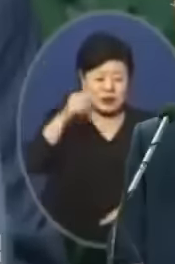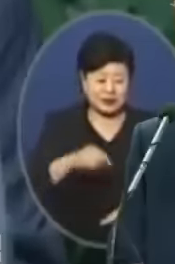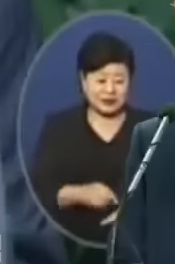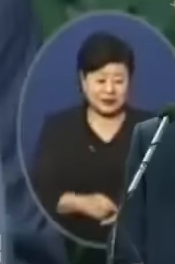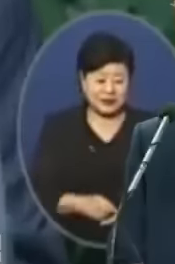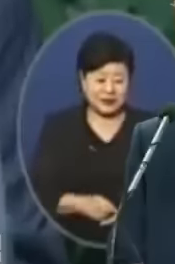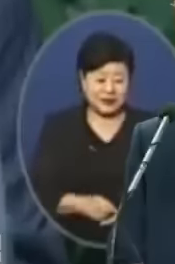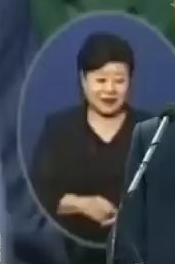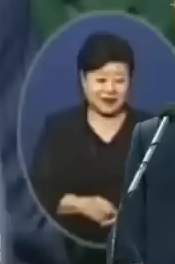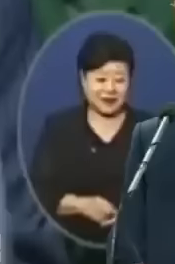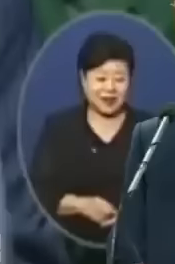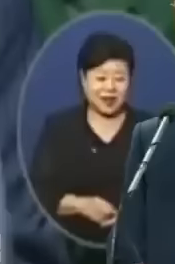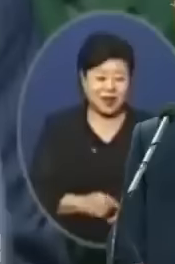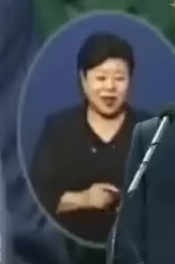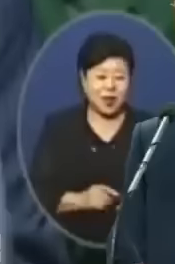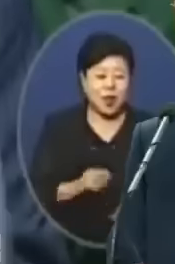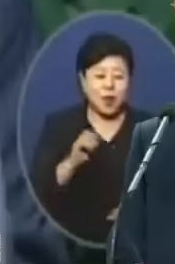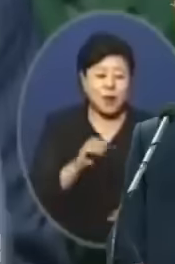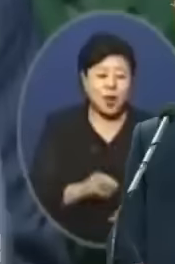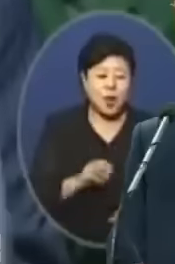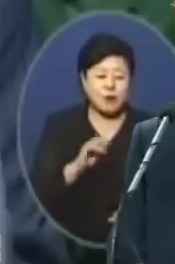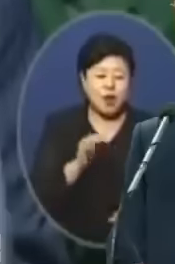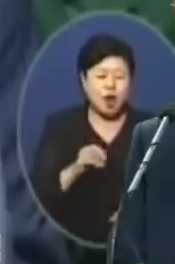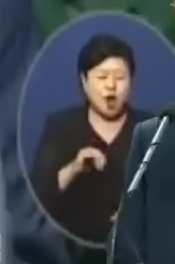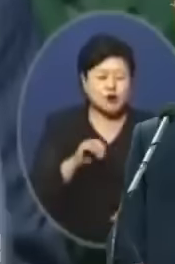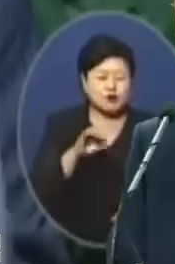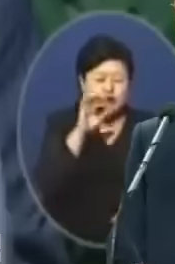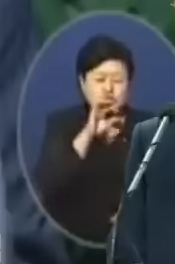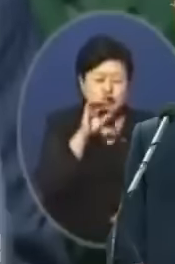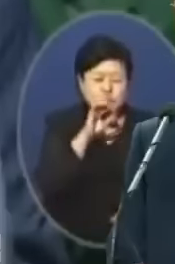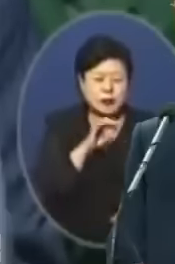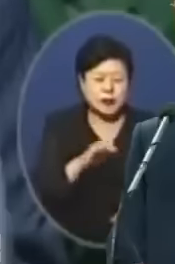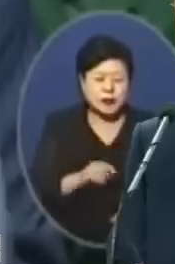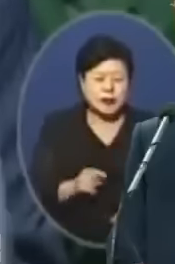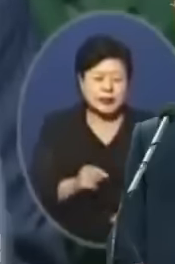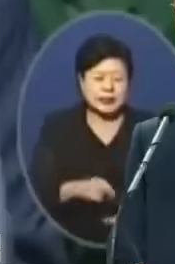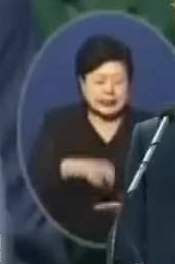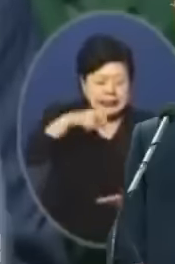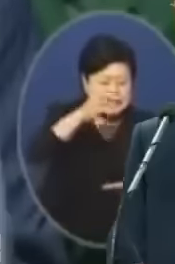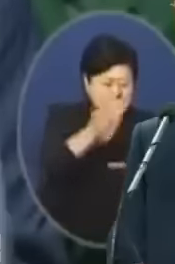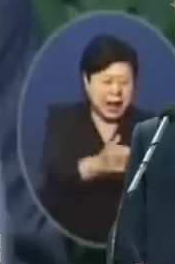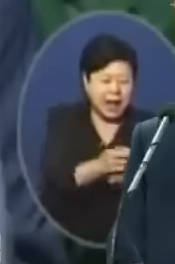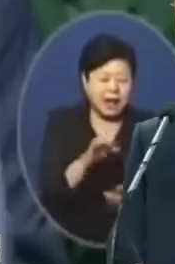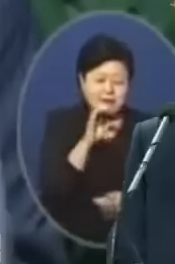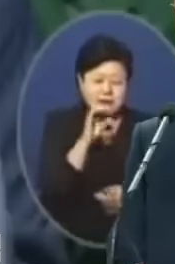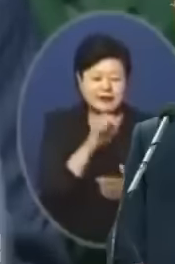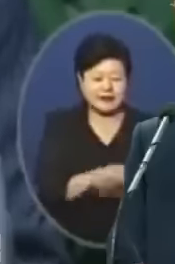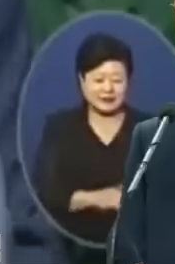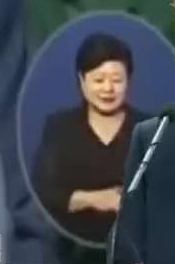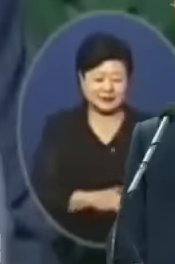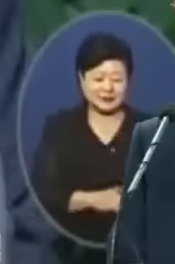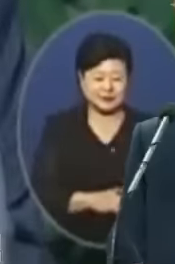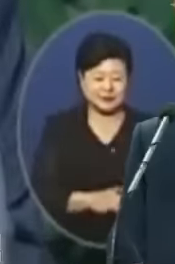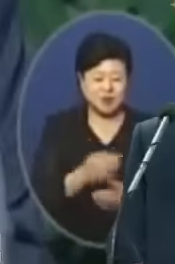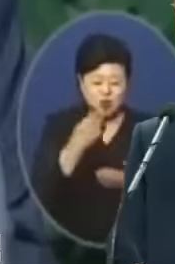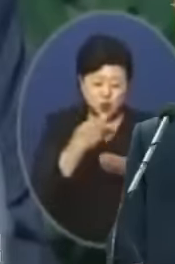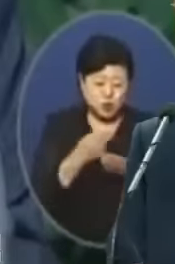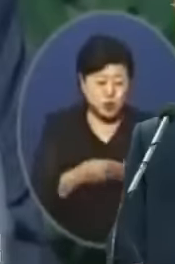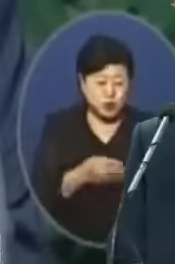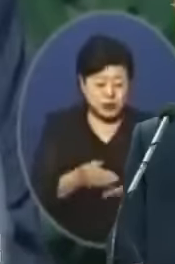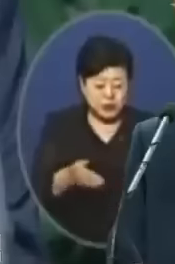훈련을 시키는데 어떻게 시키느냐 뛰지 않도록 훈련을 시키려고 하면 어떻게 하겠습니까?